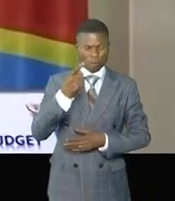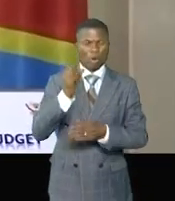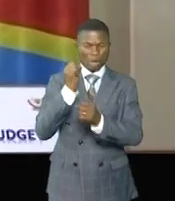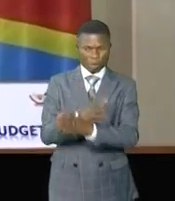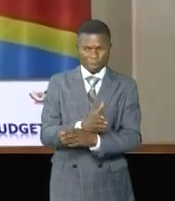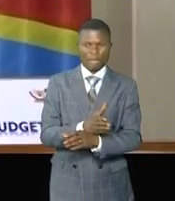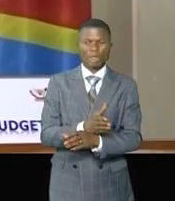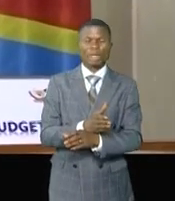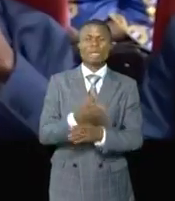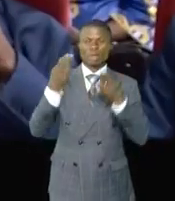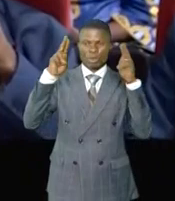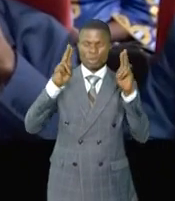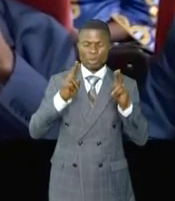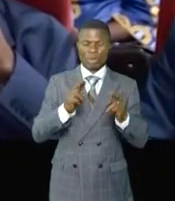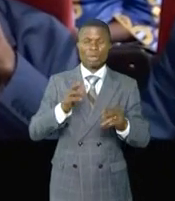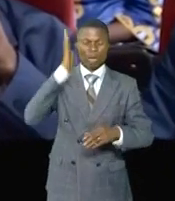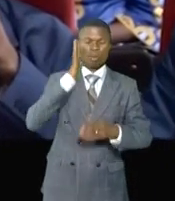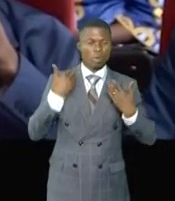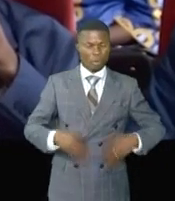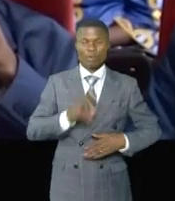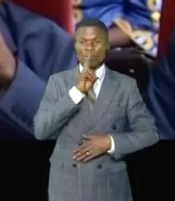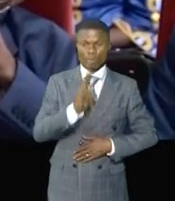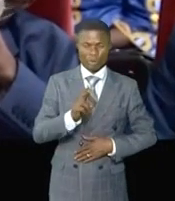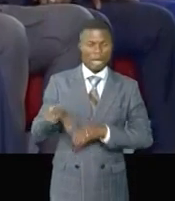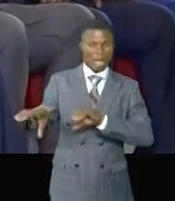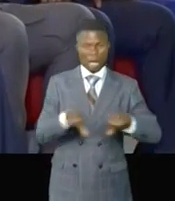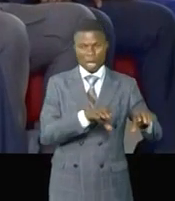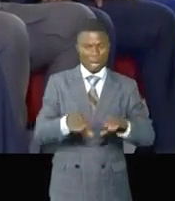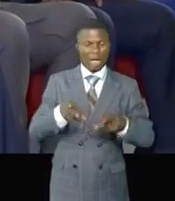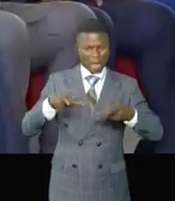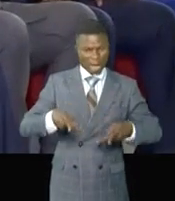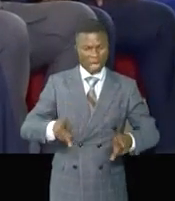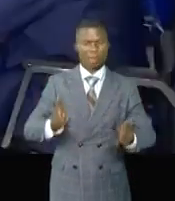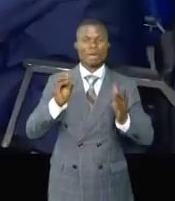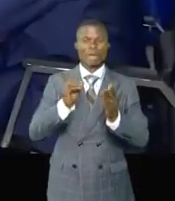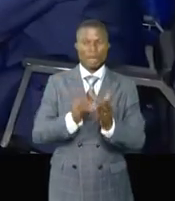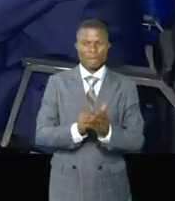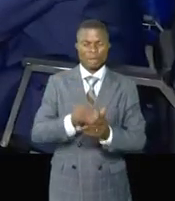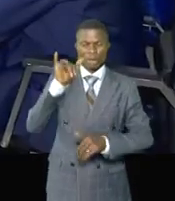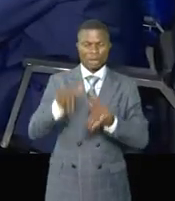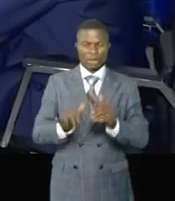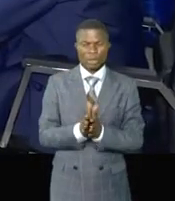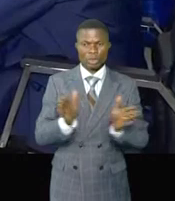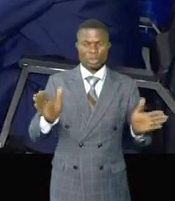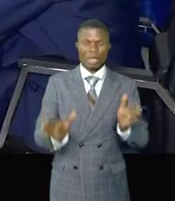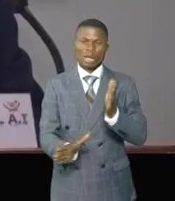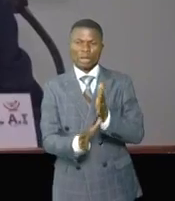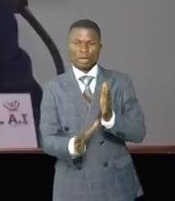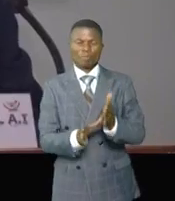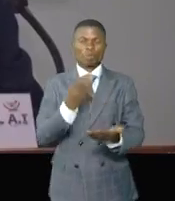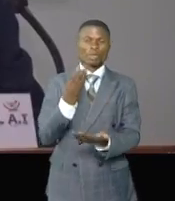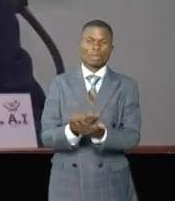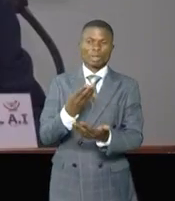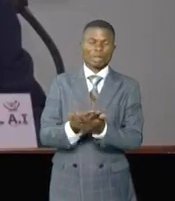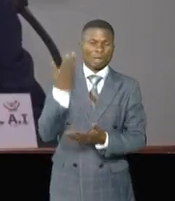port. Échange de vœux certes, et une cérémonie qui a permis également au secrétaire général intérimaire au budget, Pierre